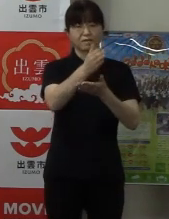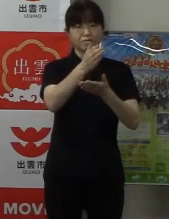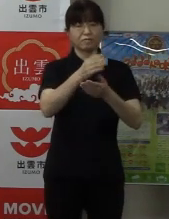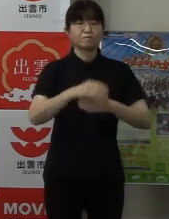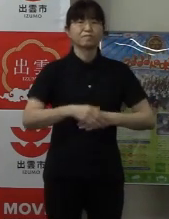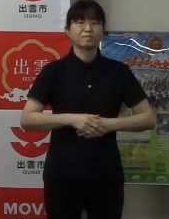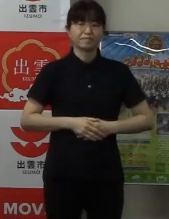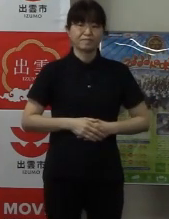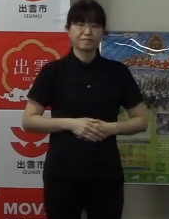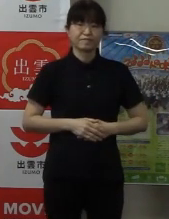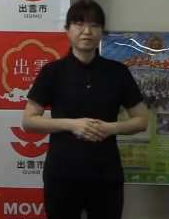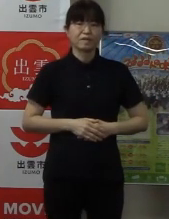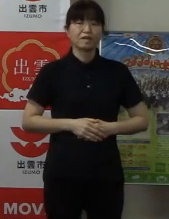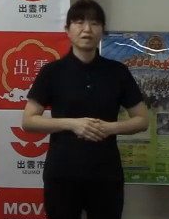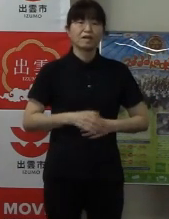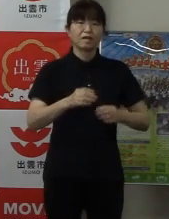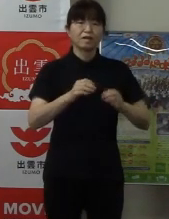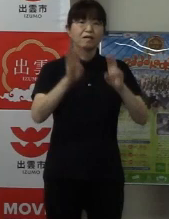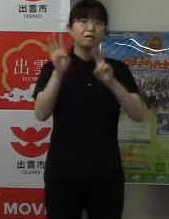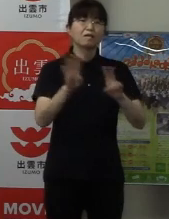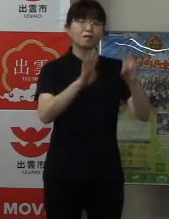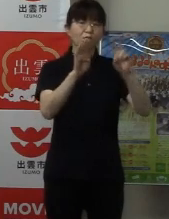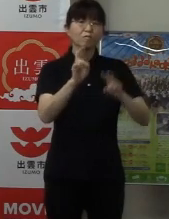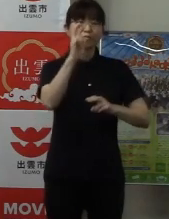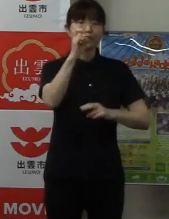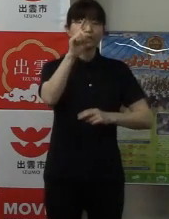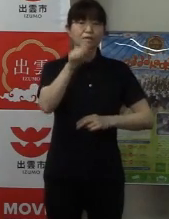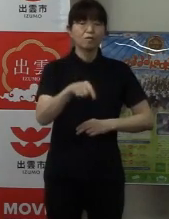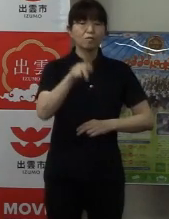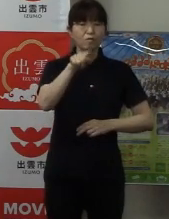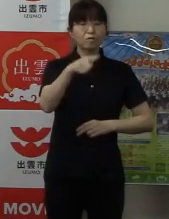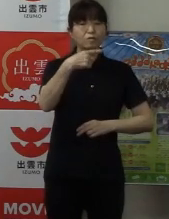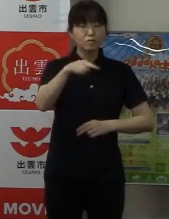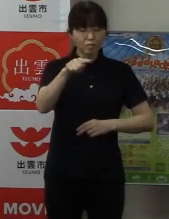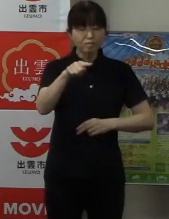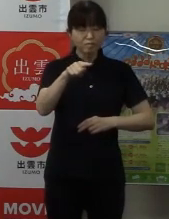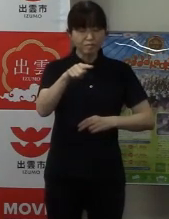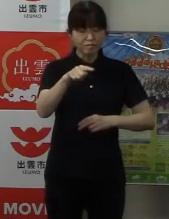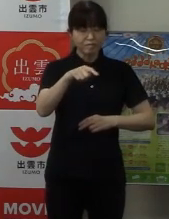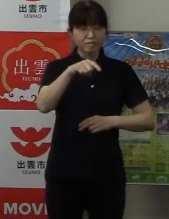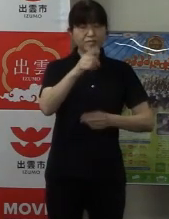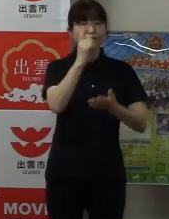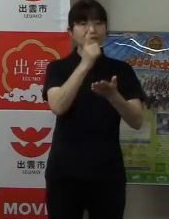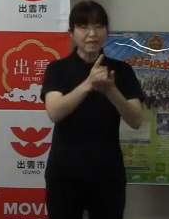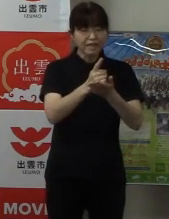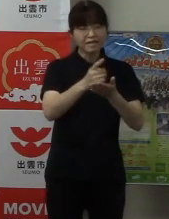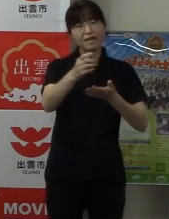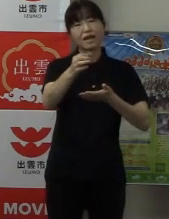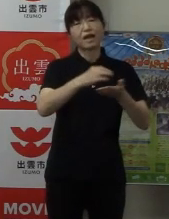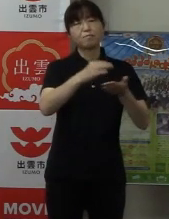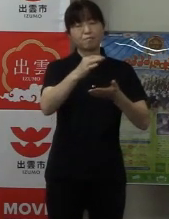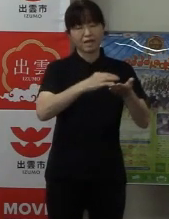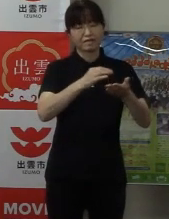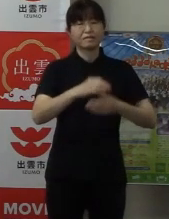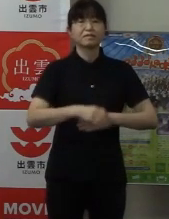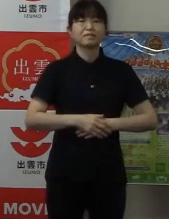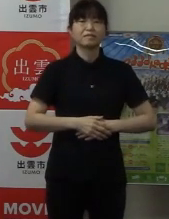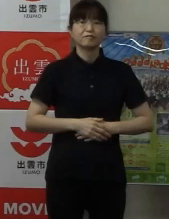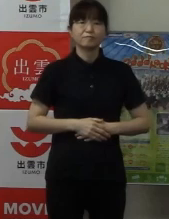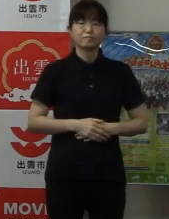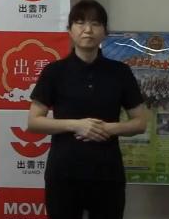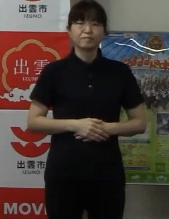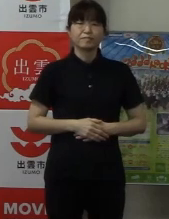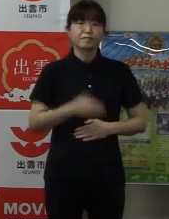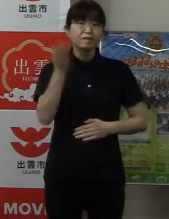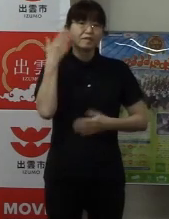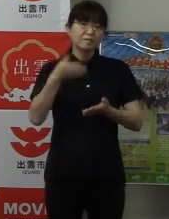プレイガイドは、ローソンチケットのみでの販売となっておるところでございます。先ほども言い